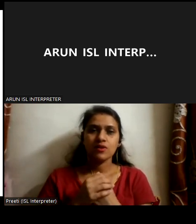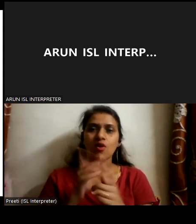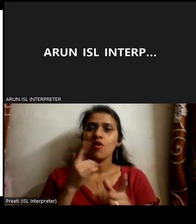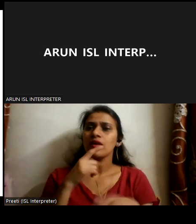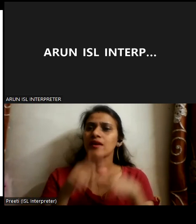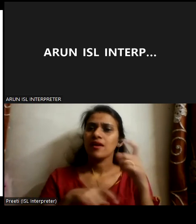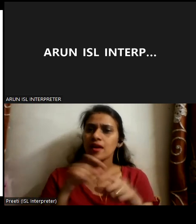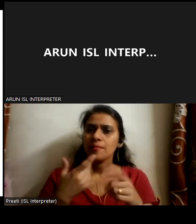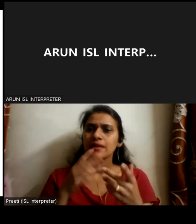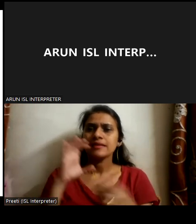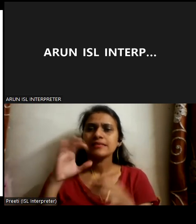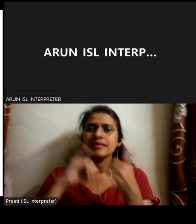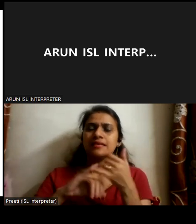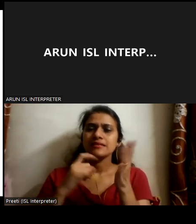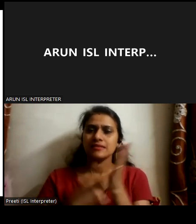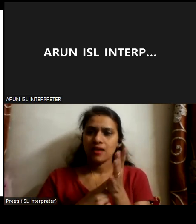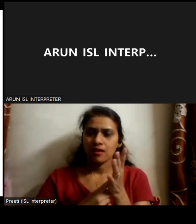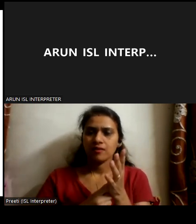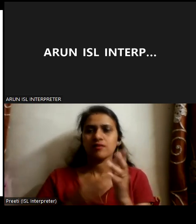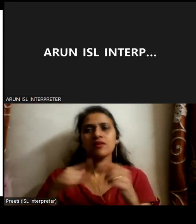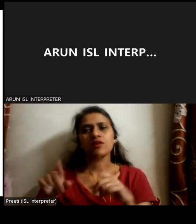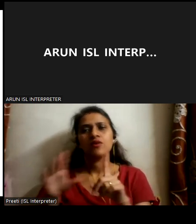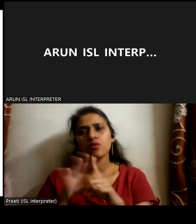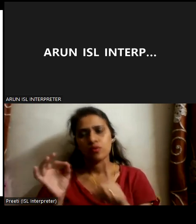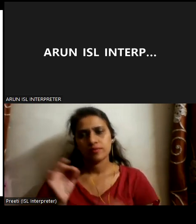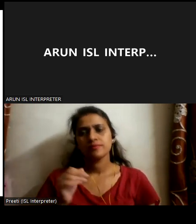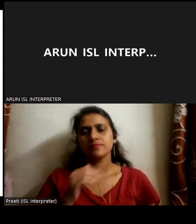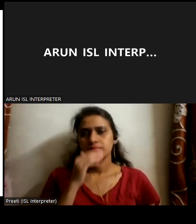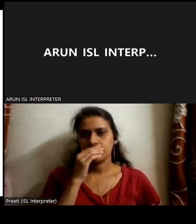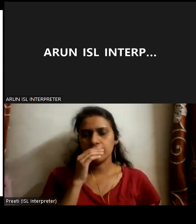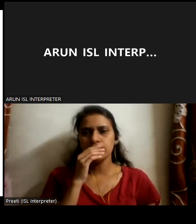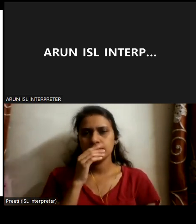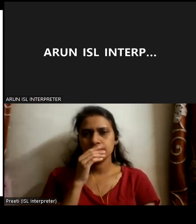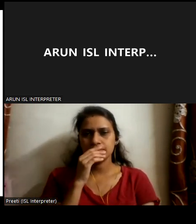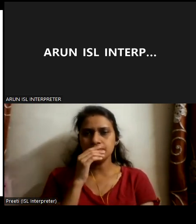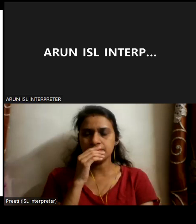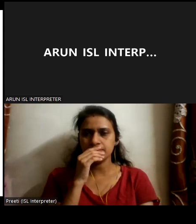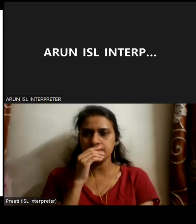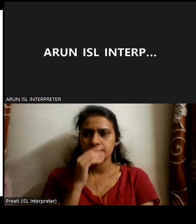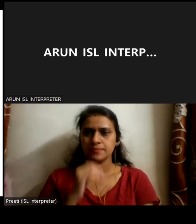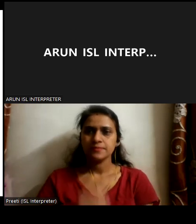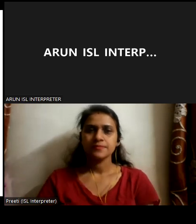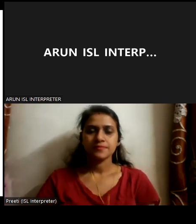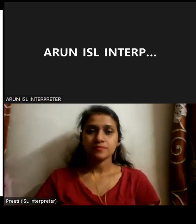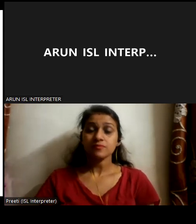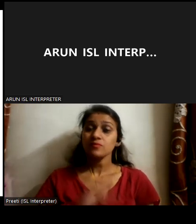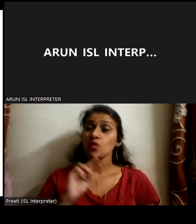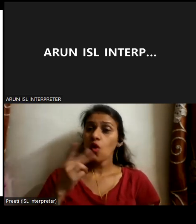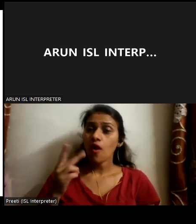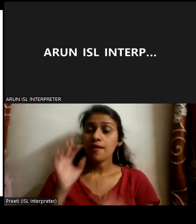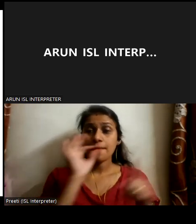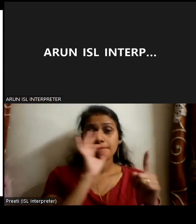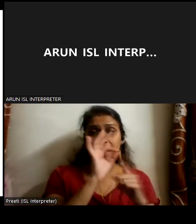से सपोर्ट की हुई हो सकती है, या तो पब्लिक प्राइवेट पार्टनरशिप भी हो सकता